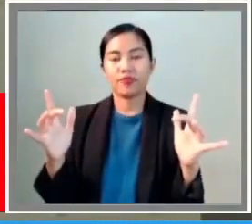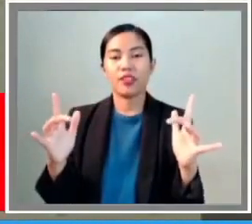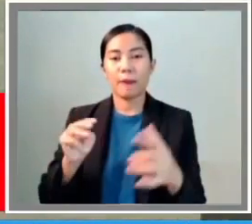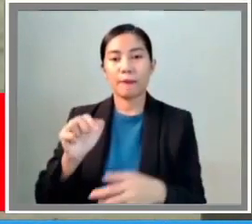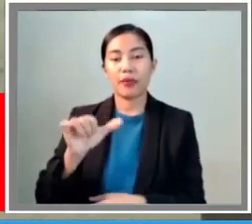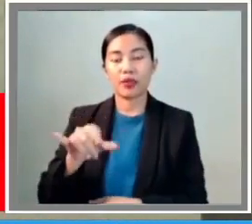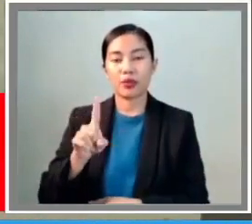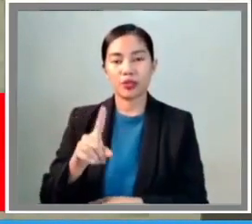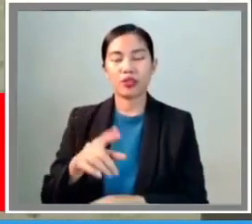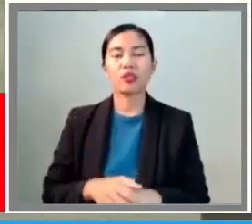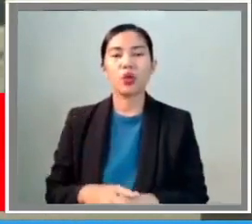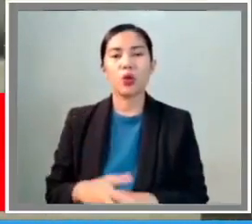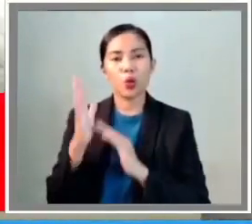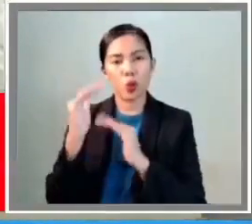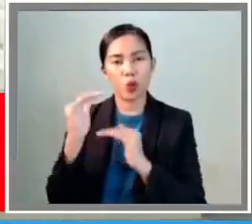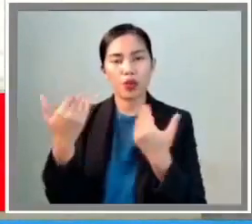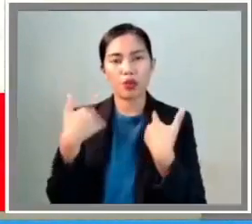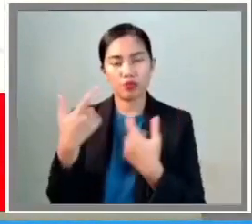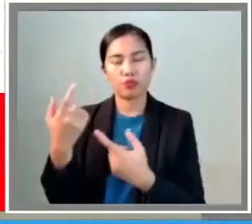responsable naman sa sariling basura.